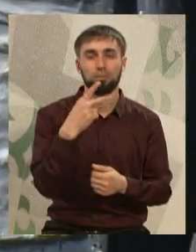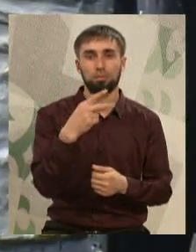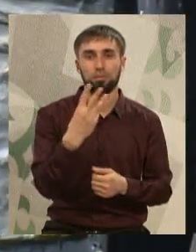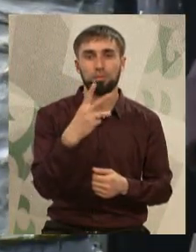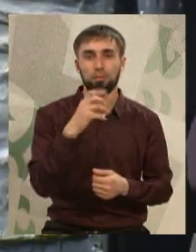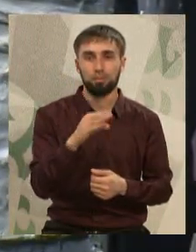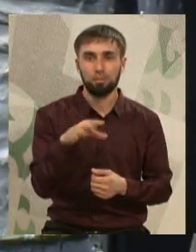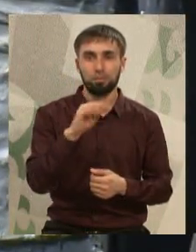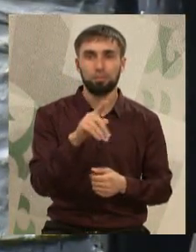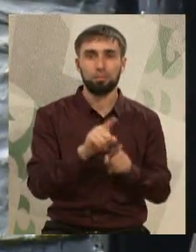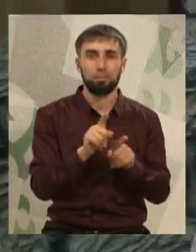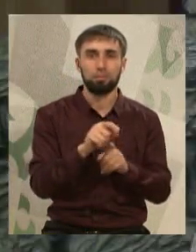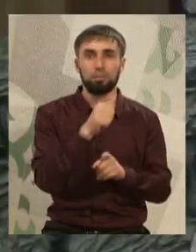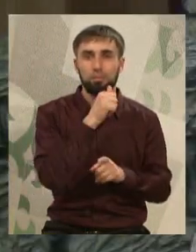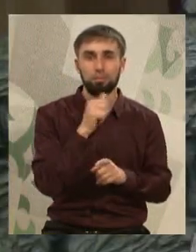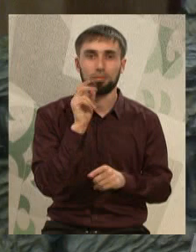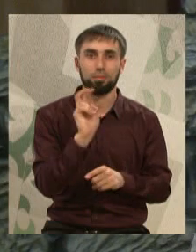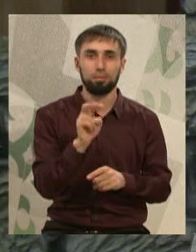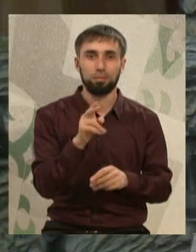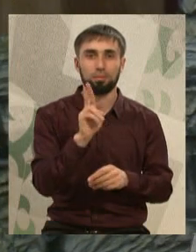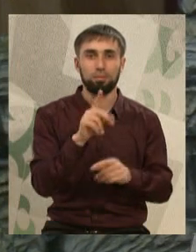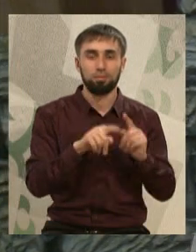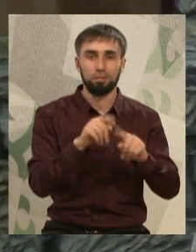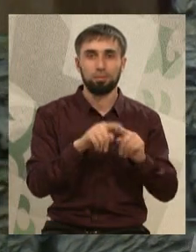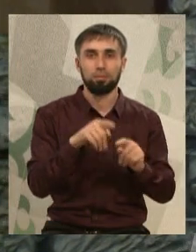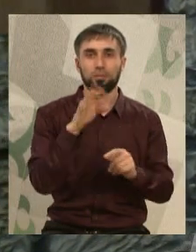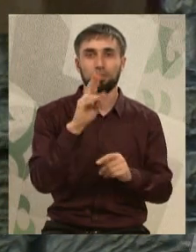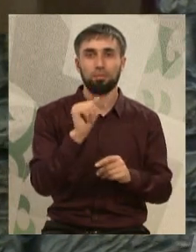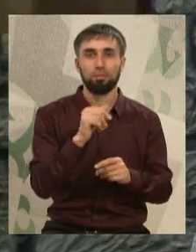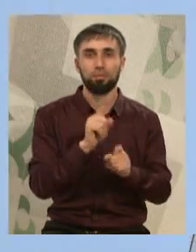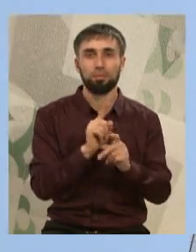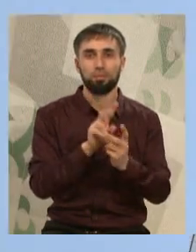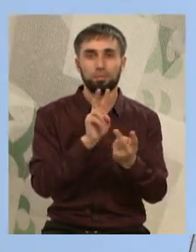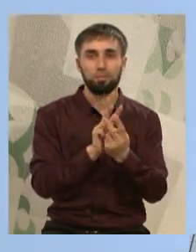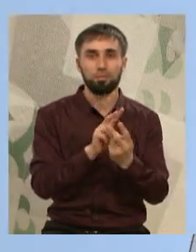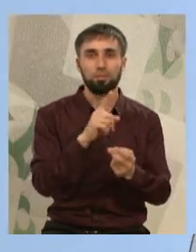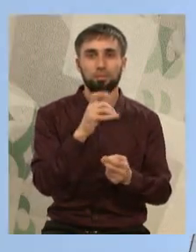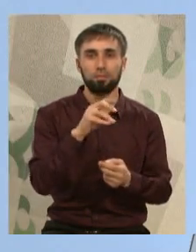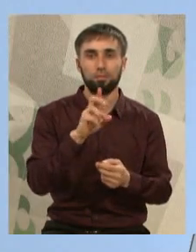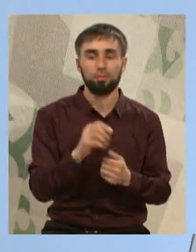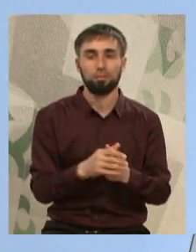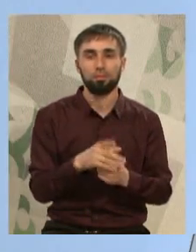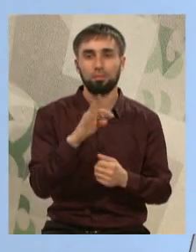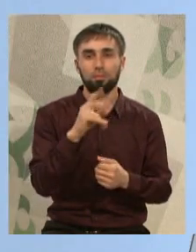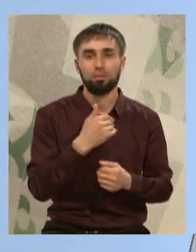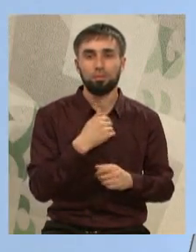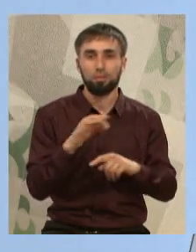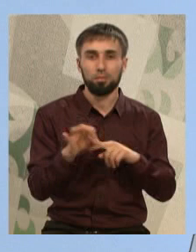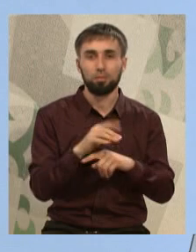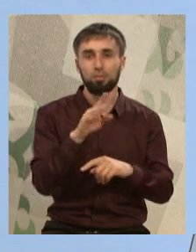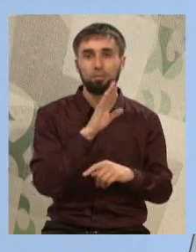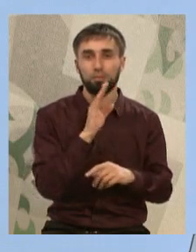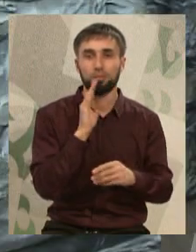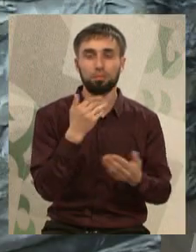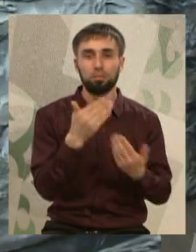лет, втайне ходит к роднику на свидание к Зейбе, самой завидной невесте села. Завести тему женитьбы с матерью молодой человек все